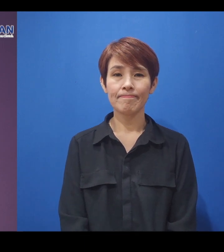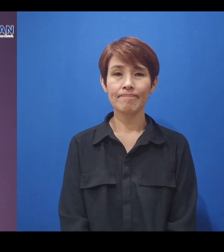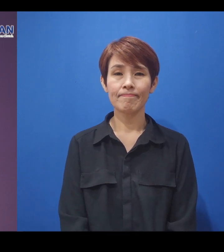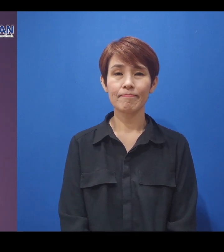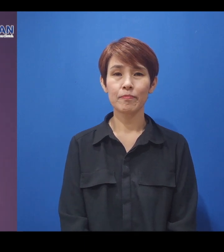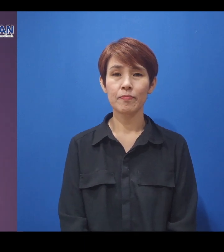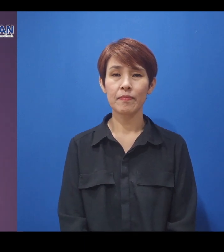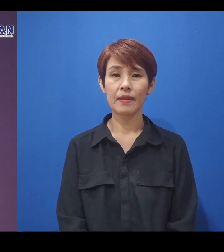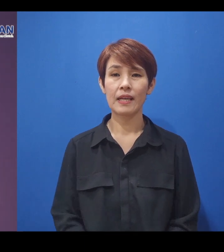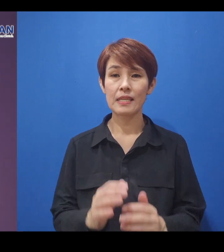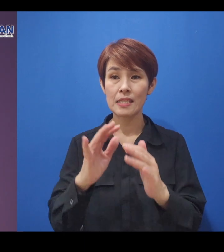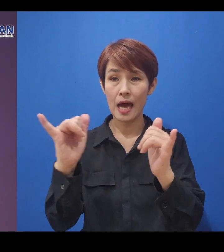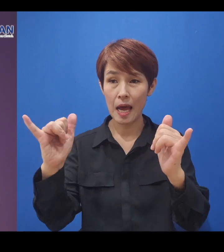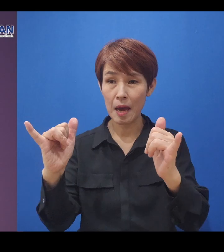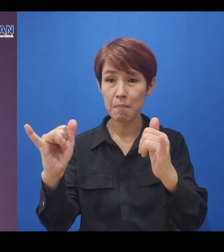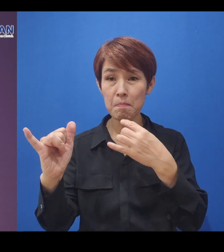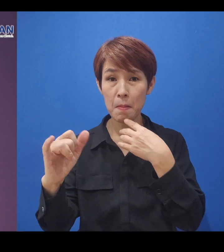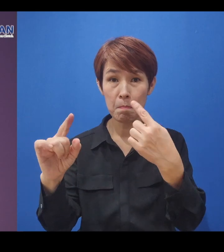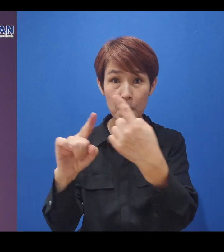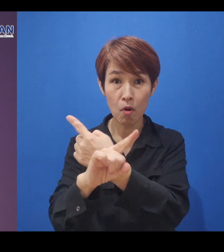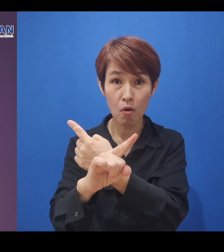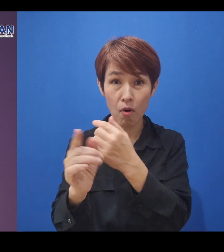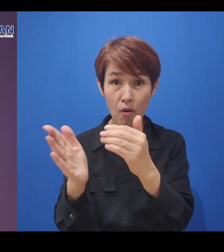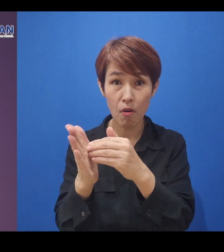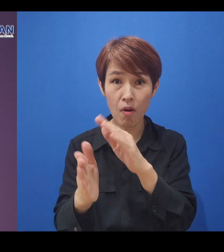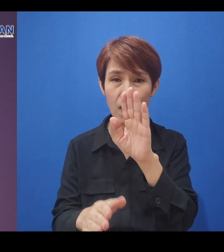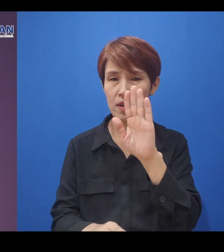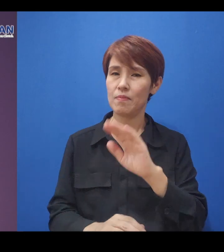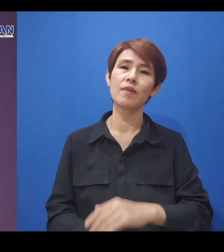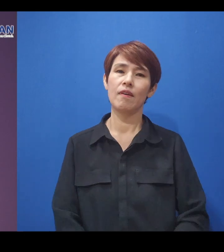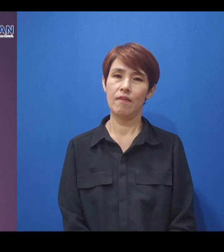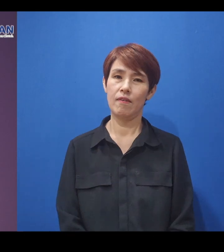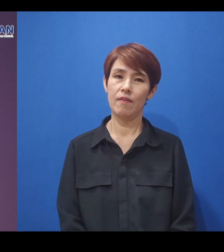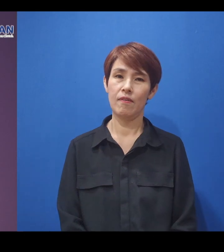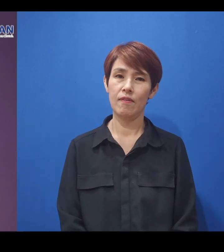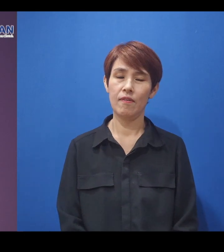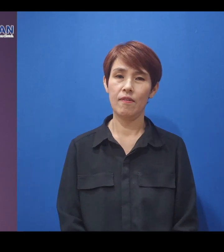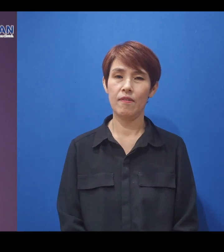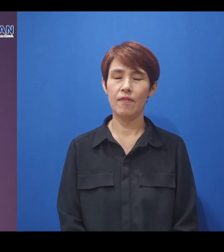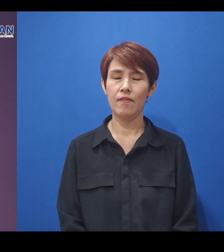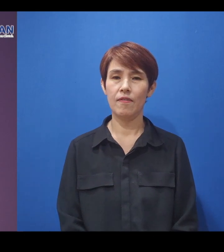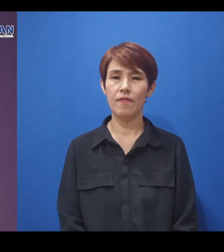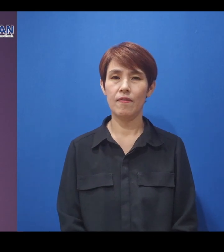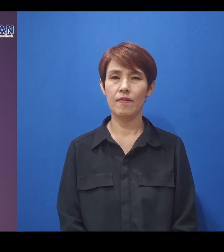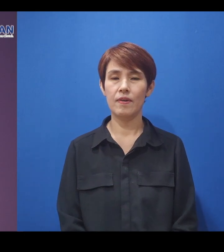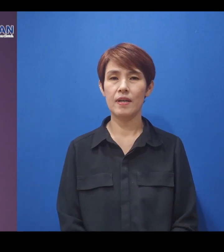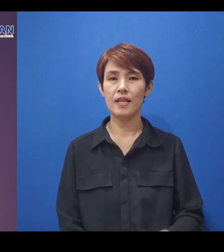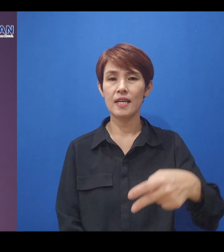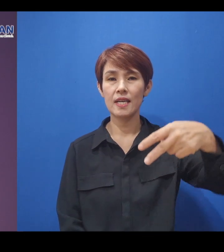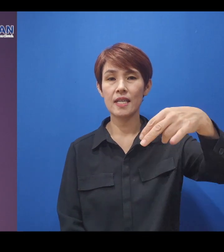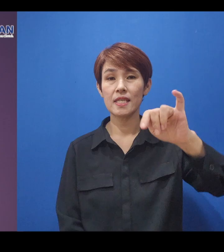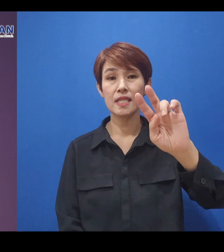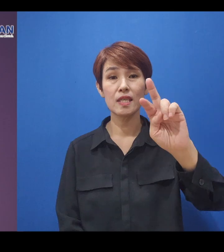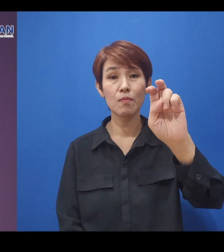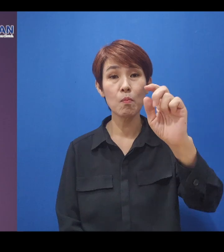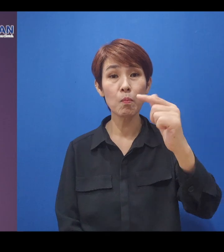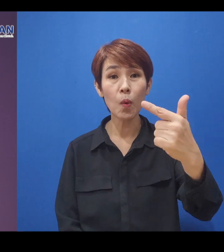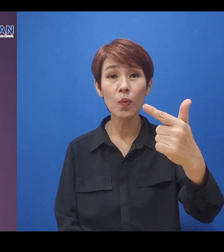그런데 사람들만 바뀐 게 아니에요. 정말 충격적이게도 시몬도 바뀌었어요.